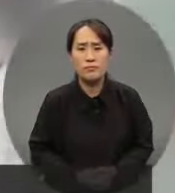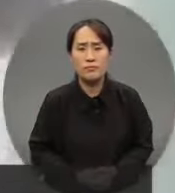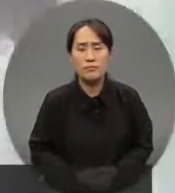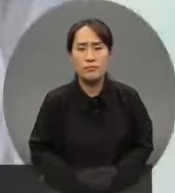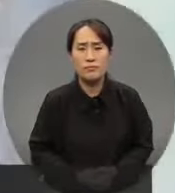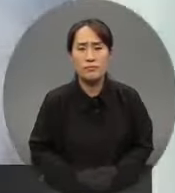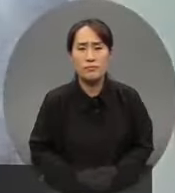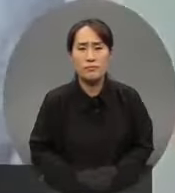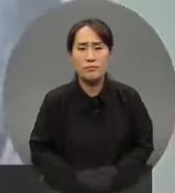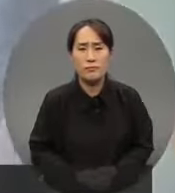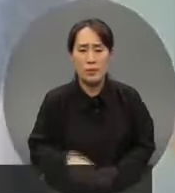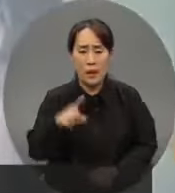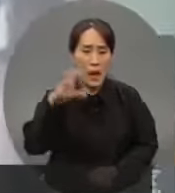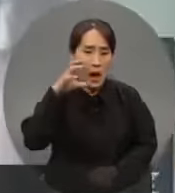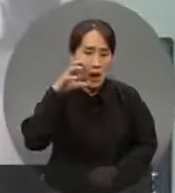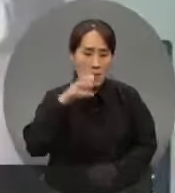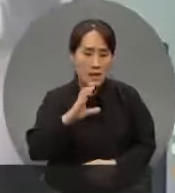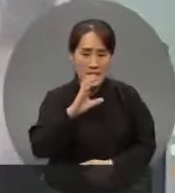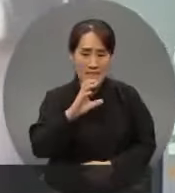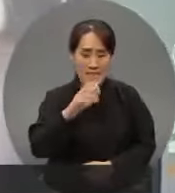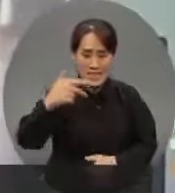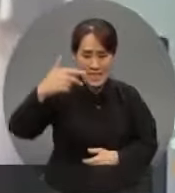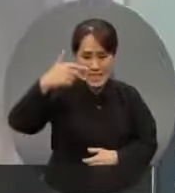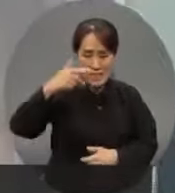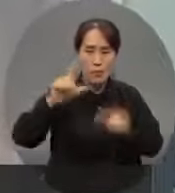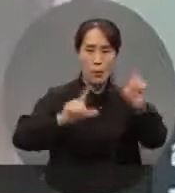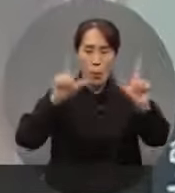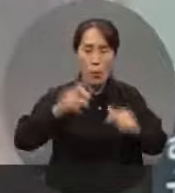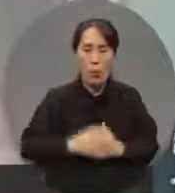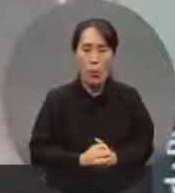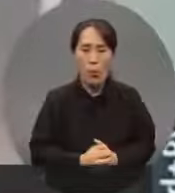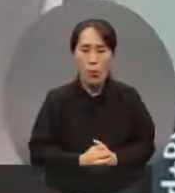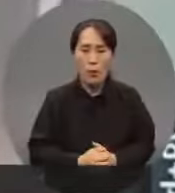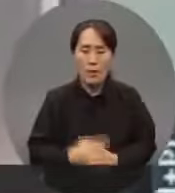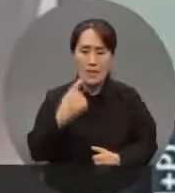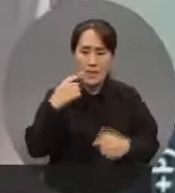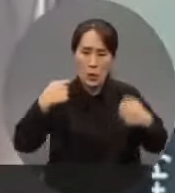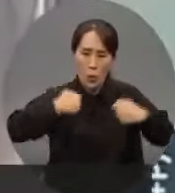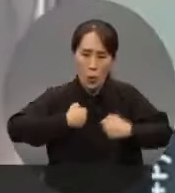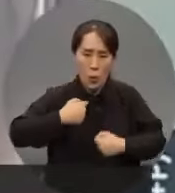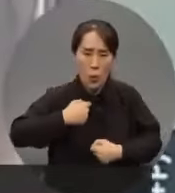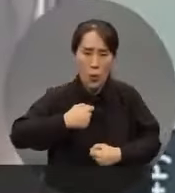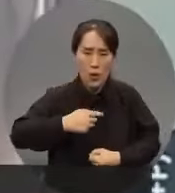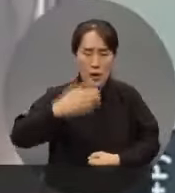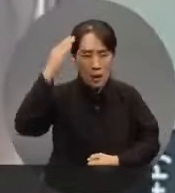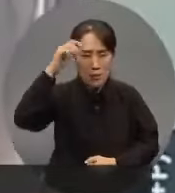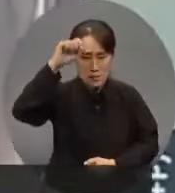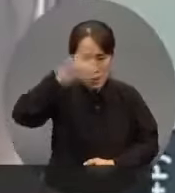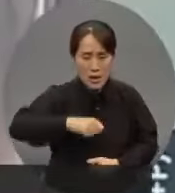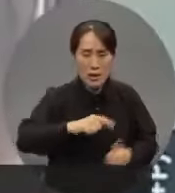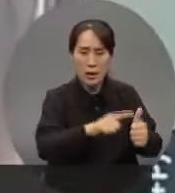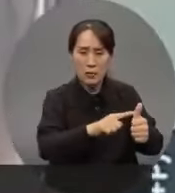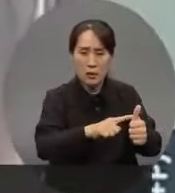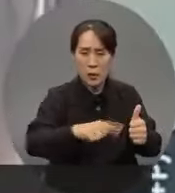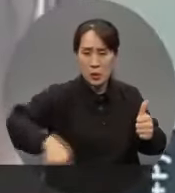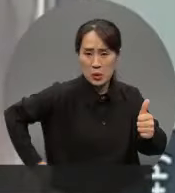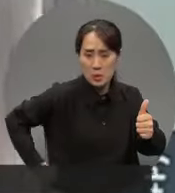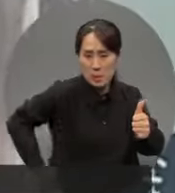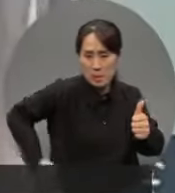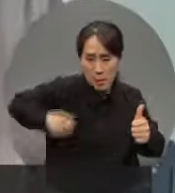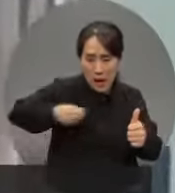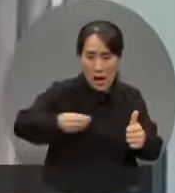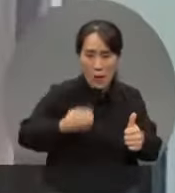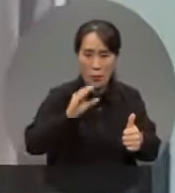기자입니다 한 카페 CCTV 영상입니다 흰 상의를 입고 검은 모자를 쓴 남성이 뒷주머니에서 꺼낸